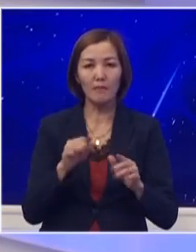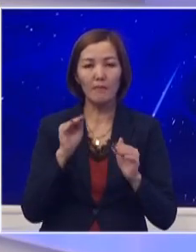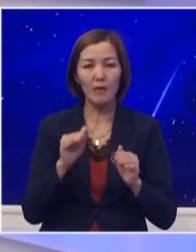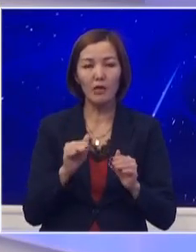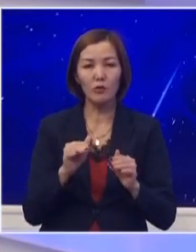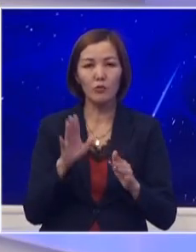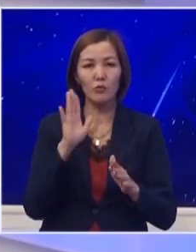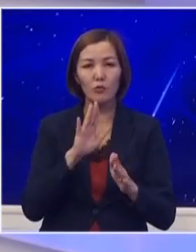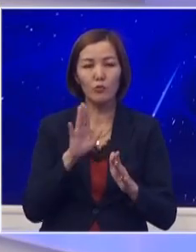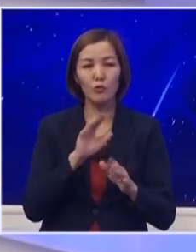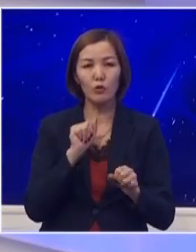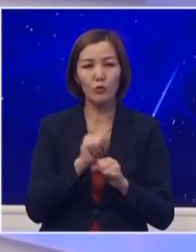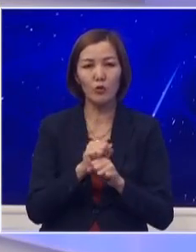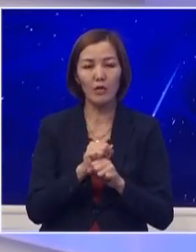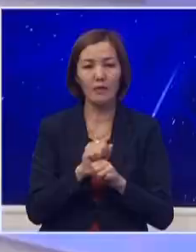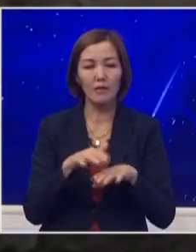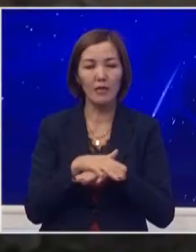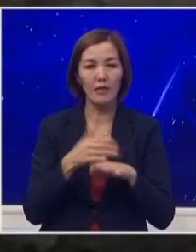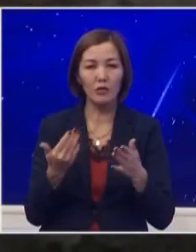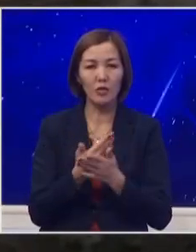қалды. Кезек ел жаңалықтарында.